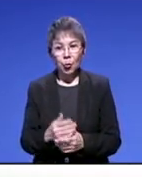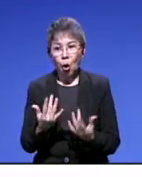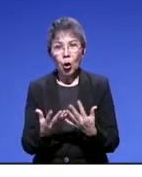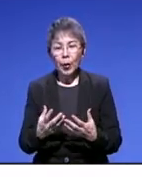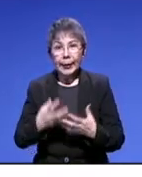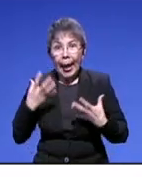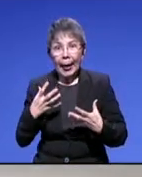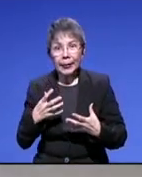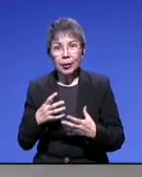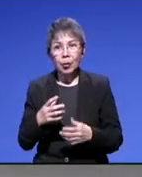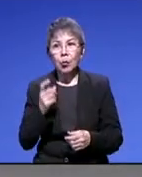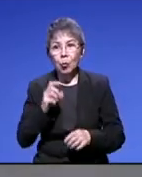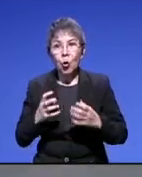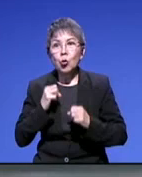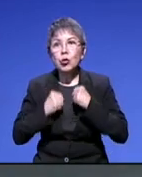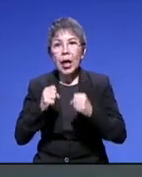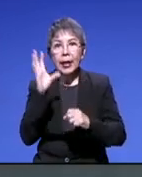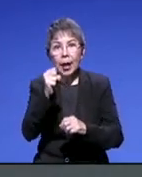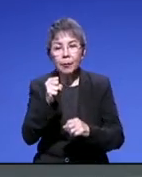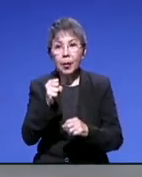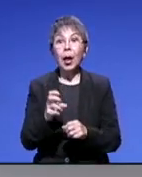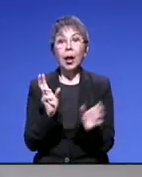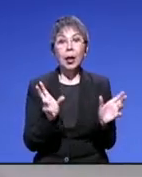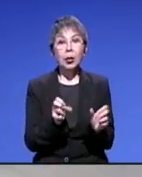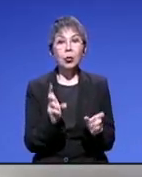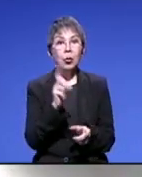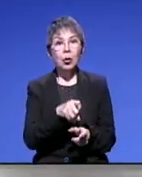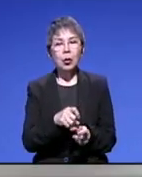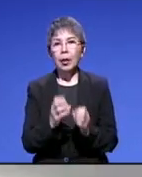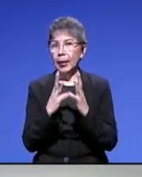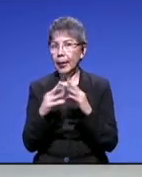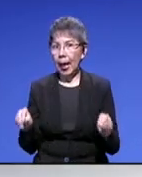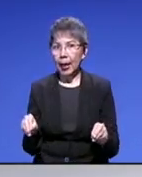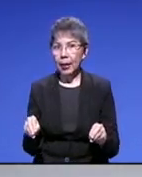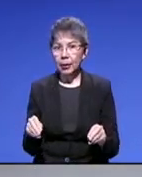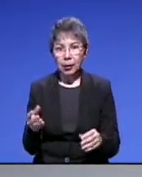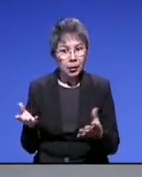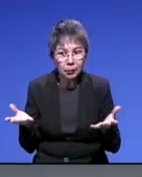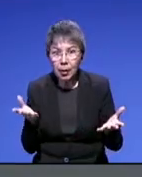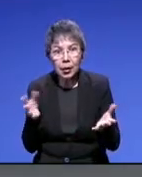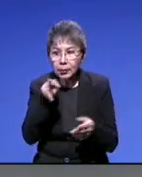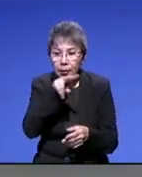maskapai. Saat akan ditangkap, kalajengking ini tiba-tiba menghilang kembali ke dalam bagasi kabin.